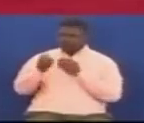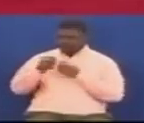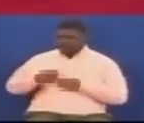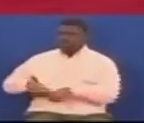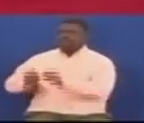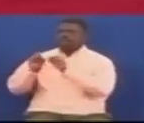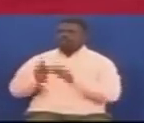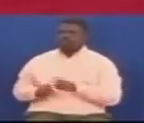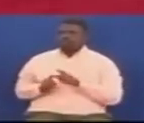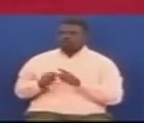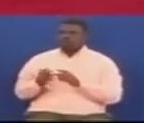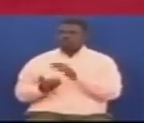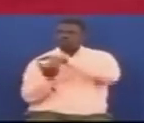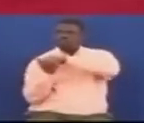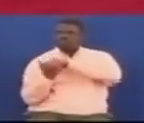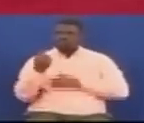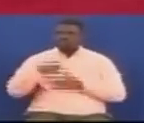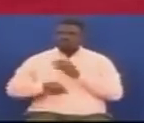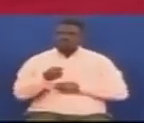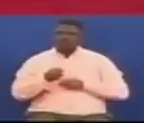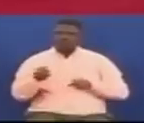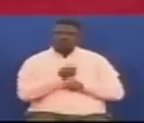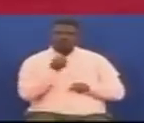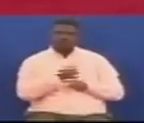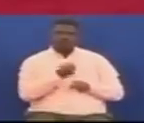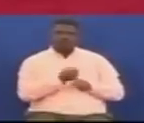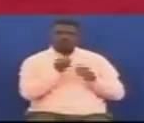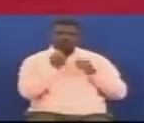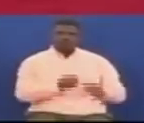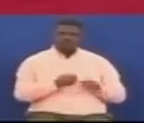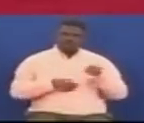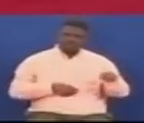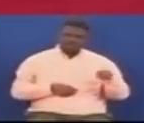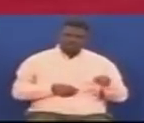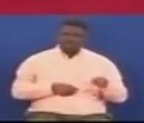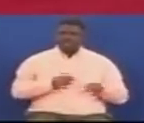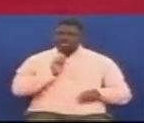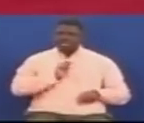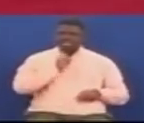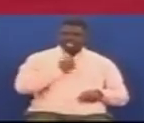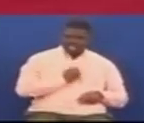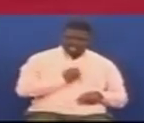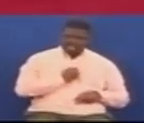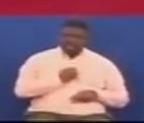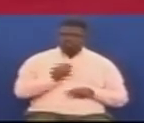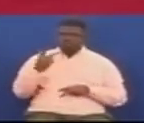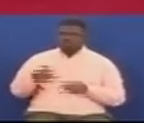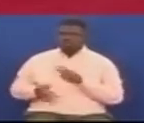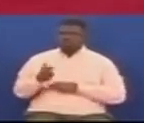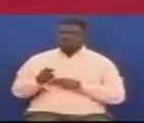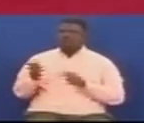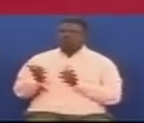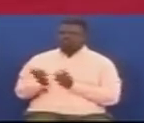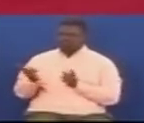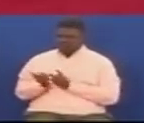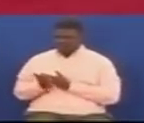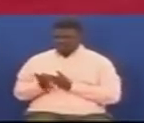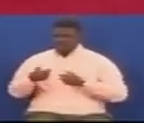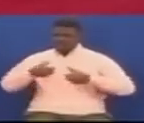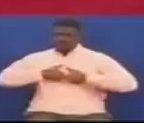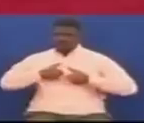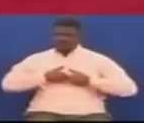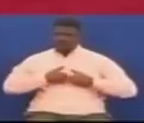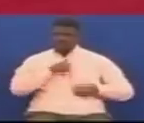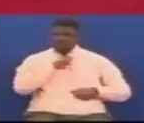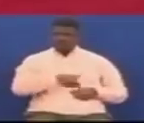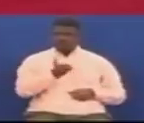inatekelezwa, uwajibikaji katika utumishi wa umma unaimarika na kero za wanyonge zinatatuliwa. Mimi na